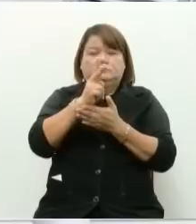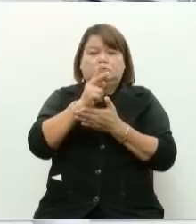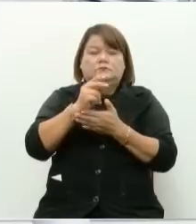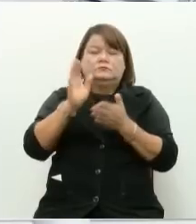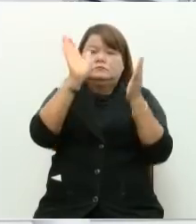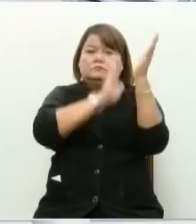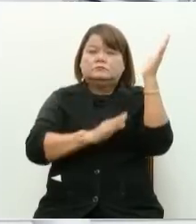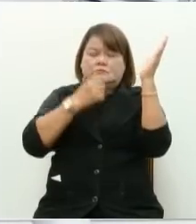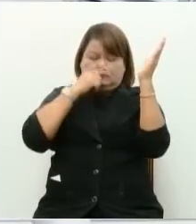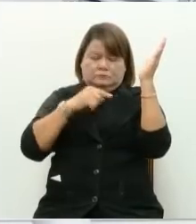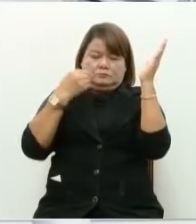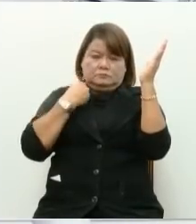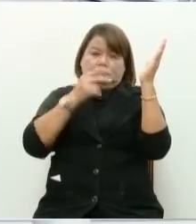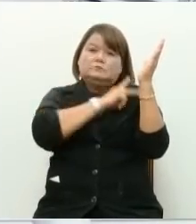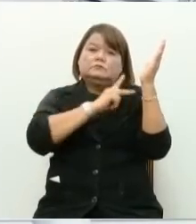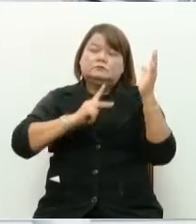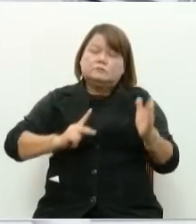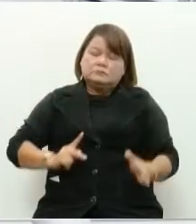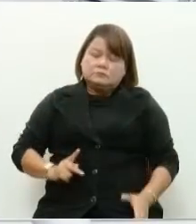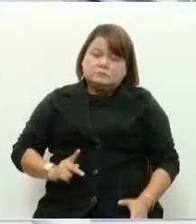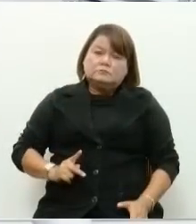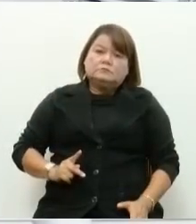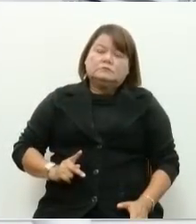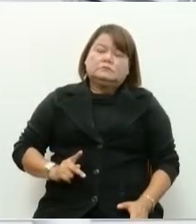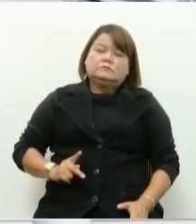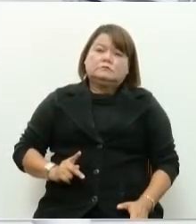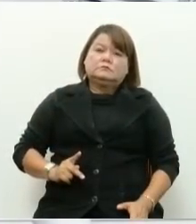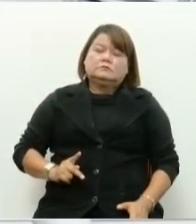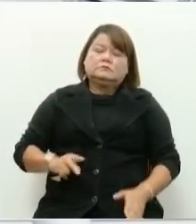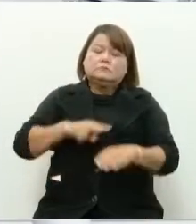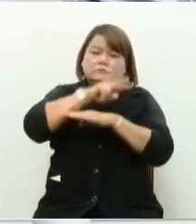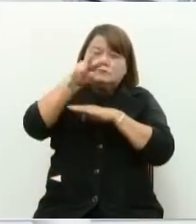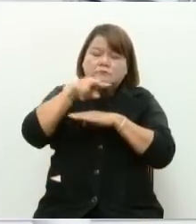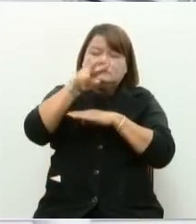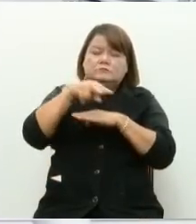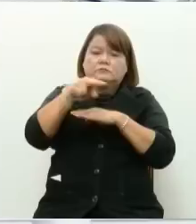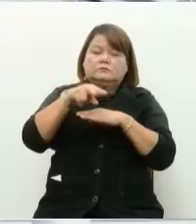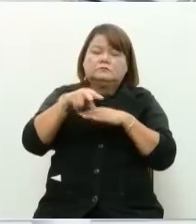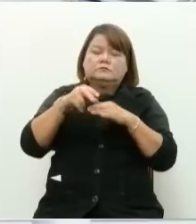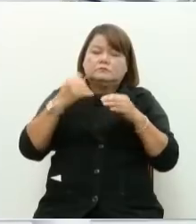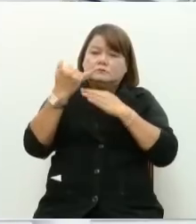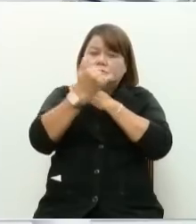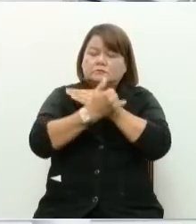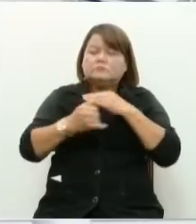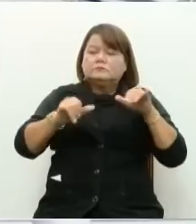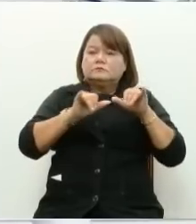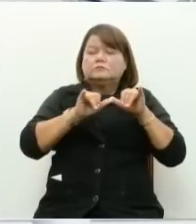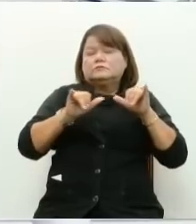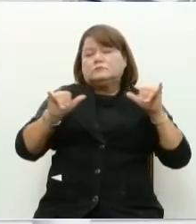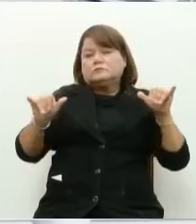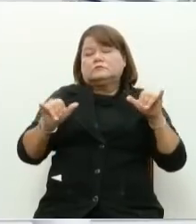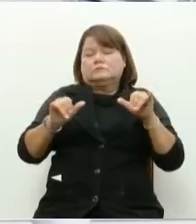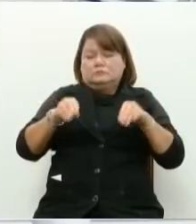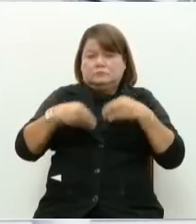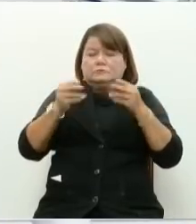ได้มีพระมหากษัตริย์ซึ่งได้ปกครองบ้านเมืองเรามาอย่างยาวนานก็ขอให้ทุกท่านได้จัดกิจกรรมนะ